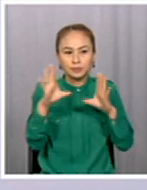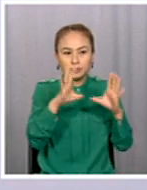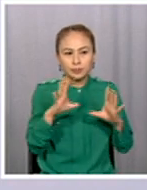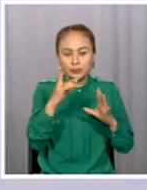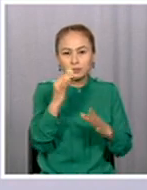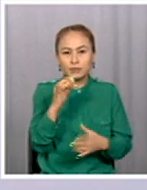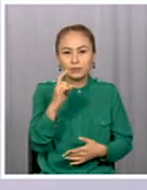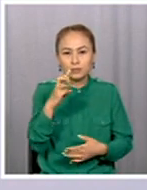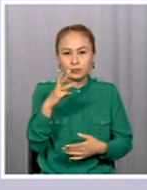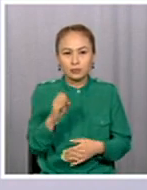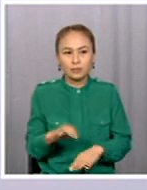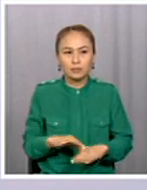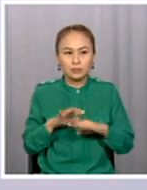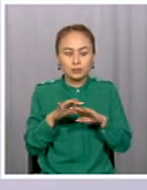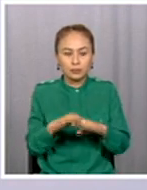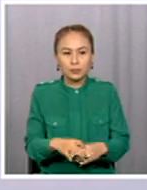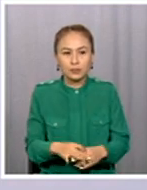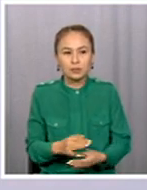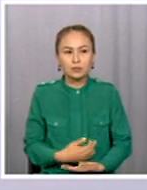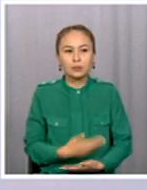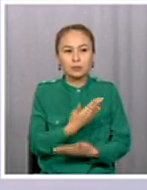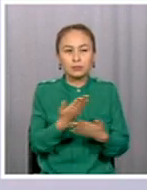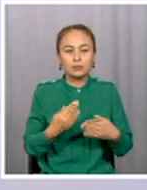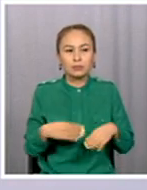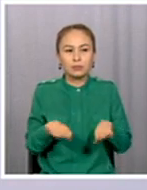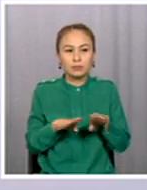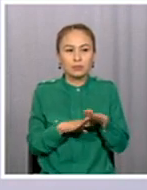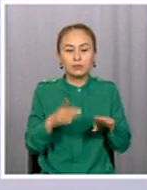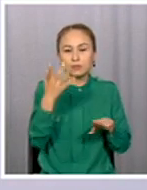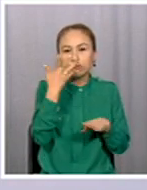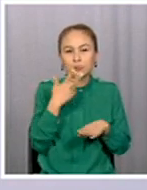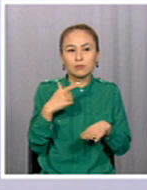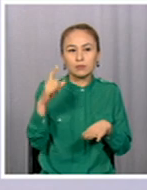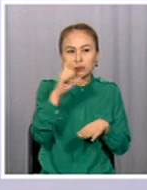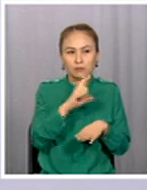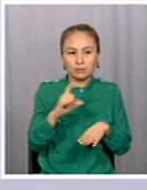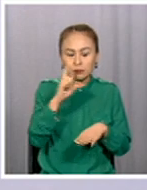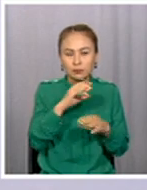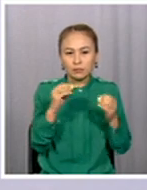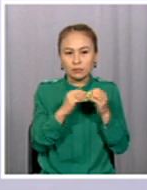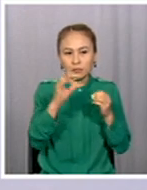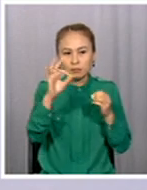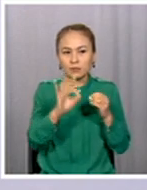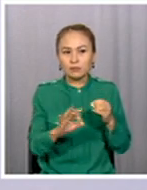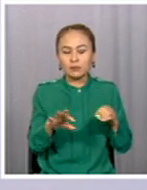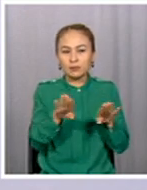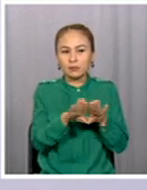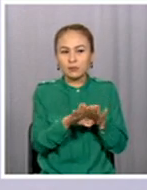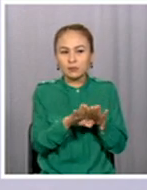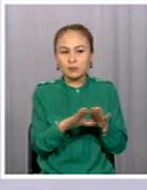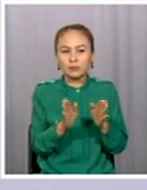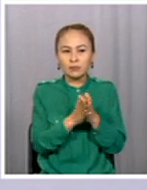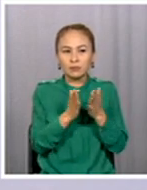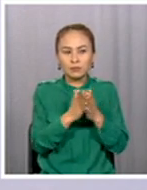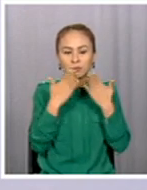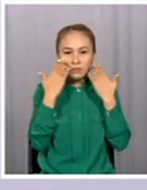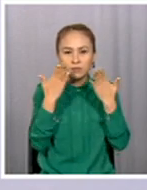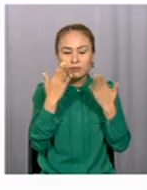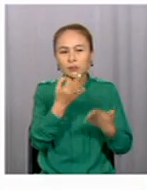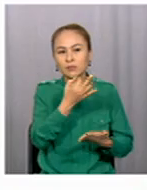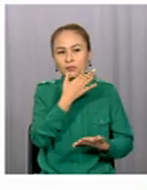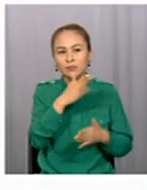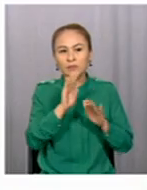диаграмманы пайдаланамыз. Қарайық балар, бұл жерде көгілдір түсті, яғни 10%-ді құрап тұрған ол кітап оқуды ұнататын